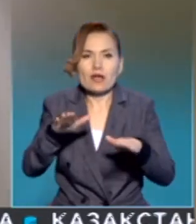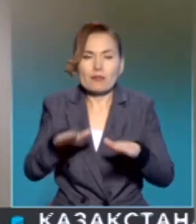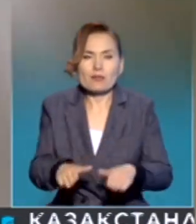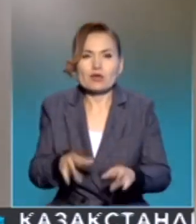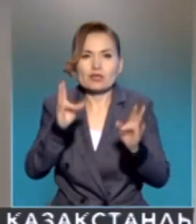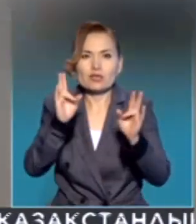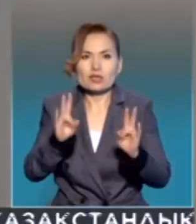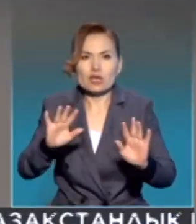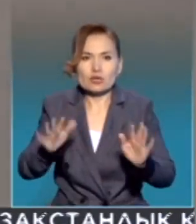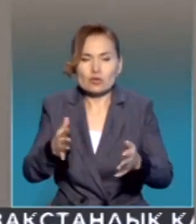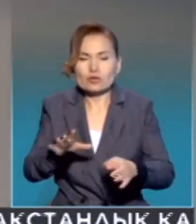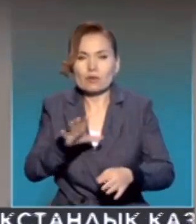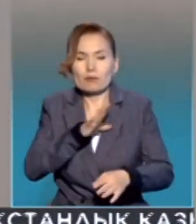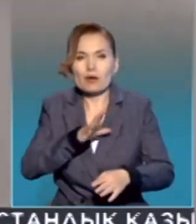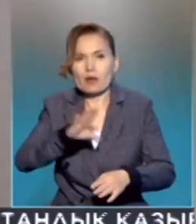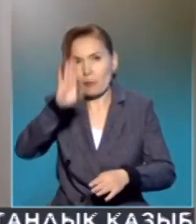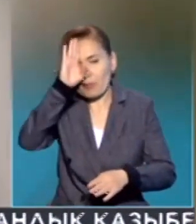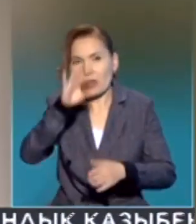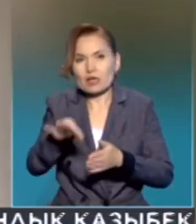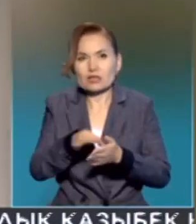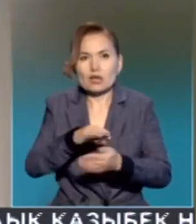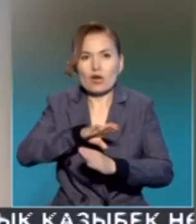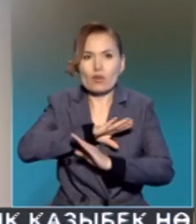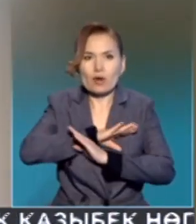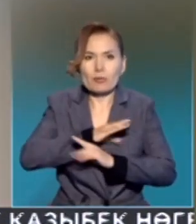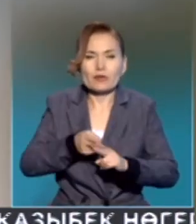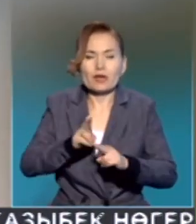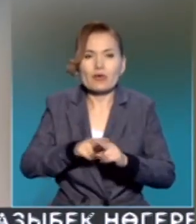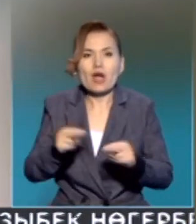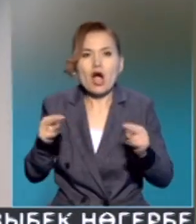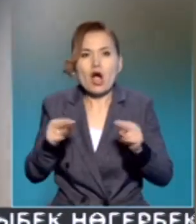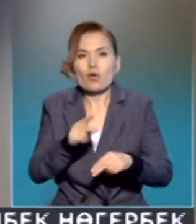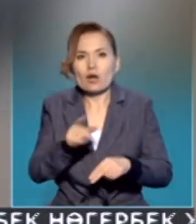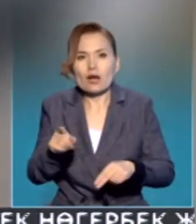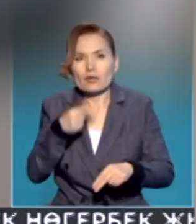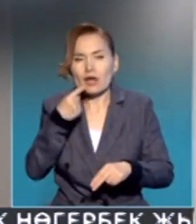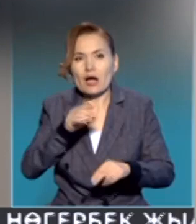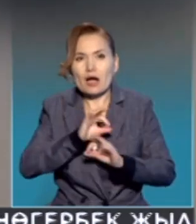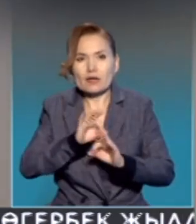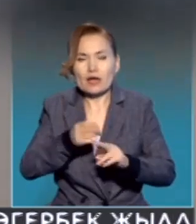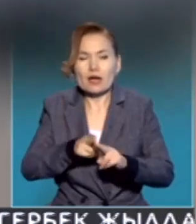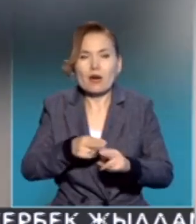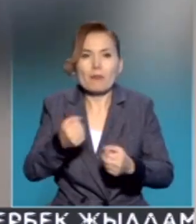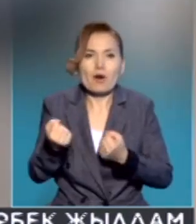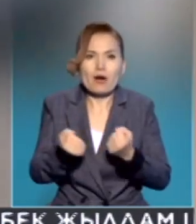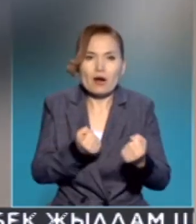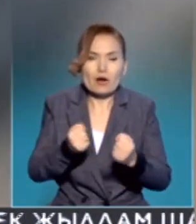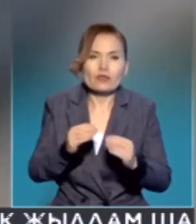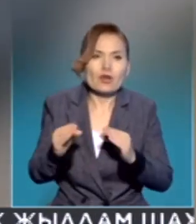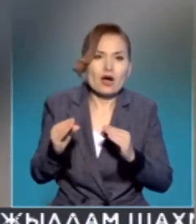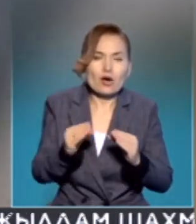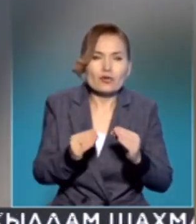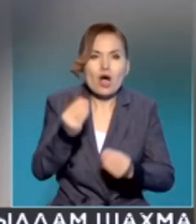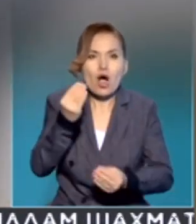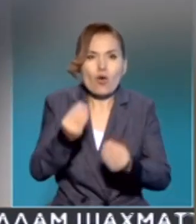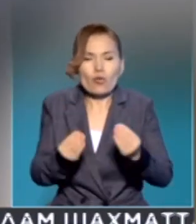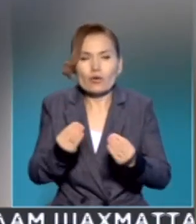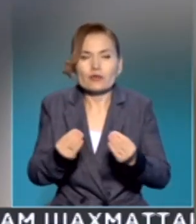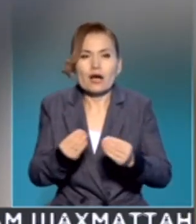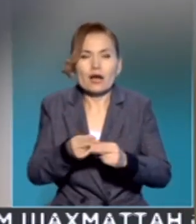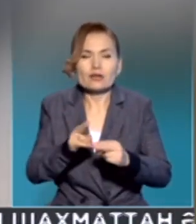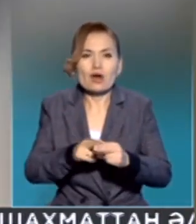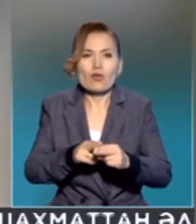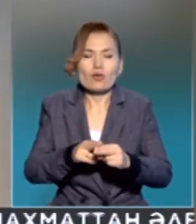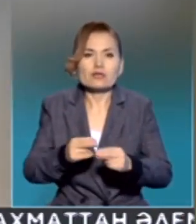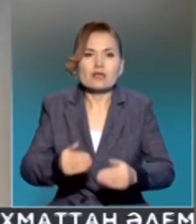кеше Іле ауданында орналасқан картинг дромда болған. Куәгерлердің айтуынша, картинг тізгіндеген жеткіншек пластмас қоршауларды бұзып,